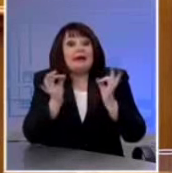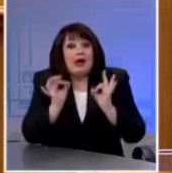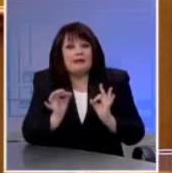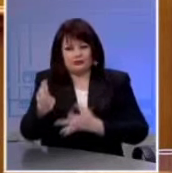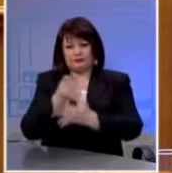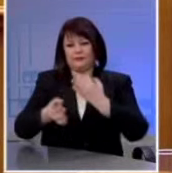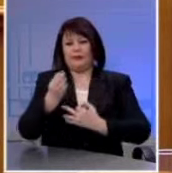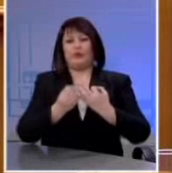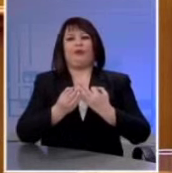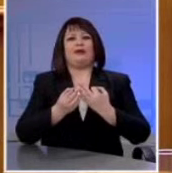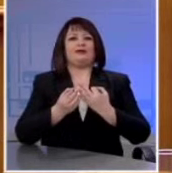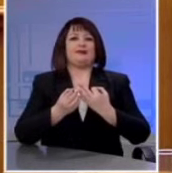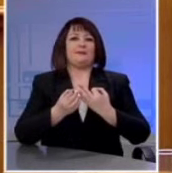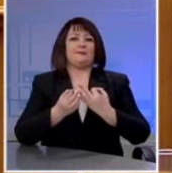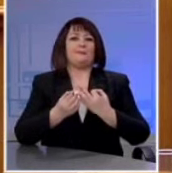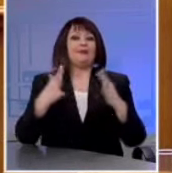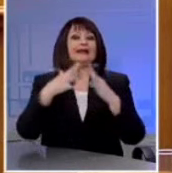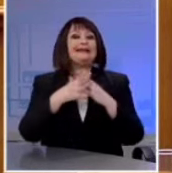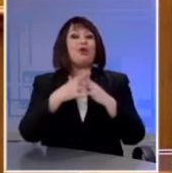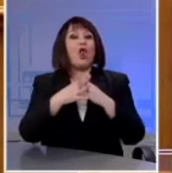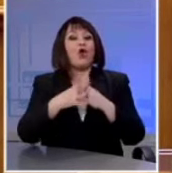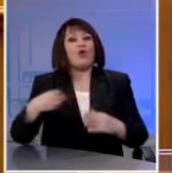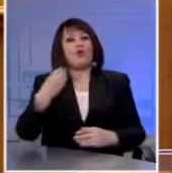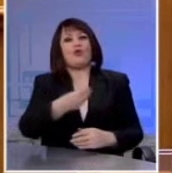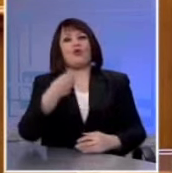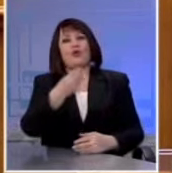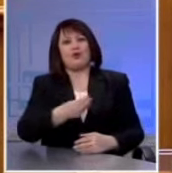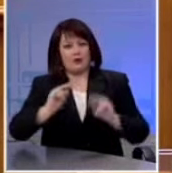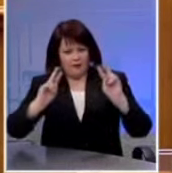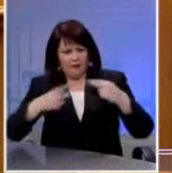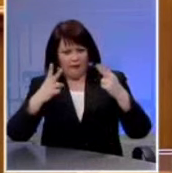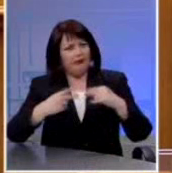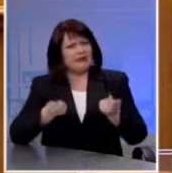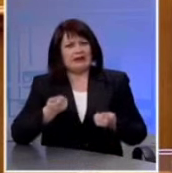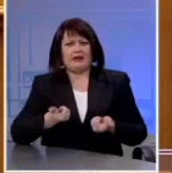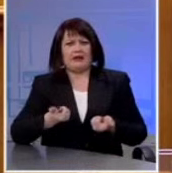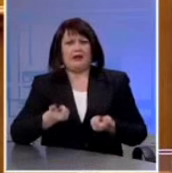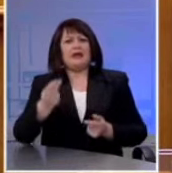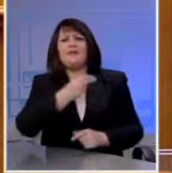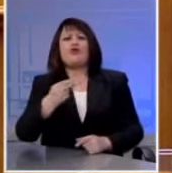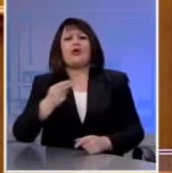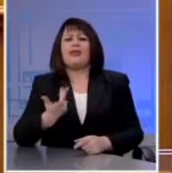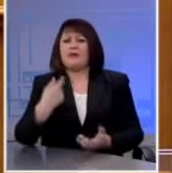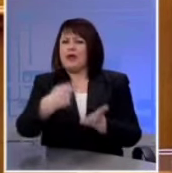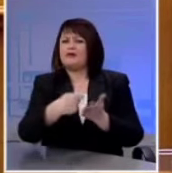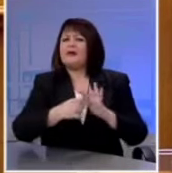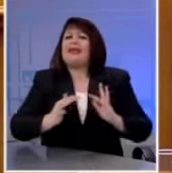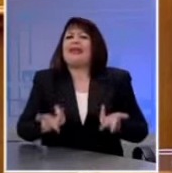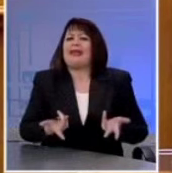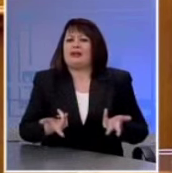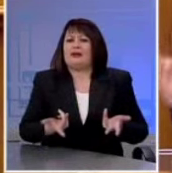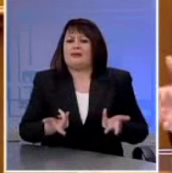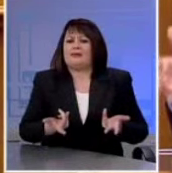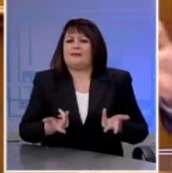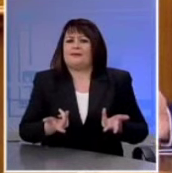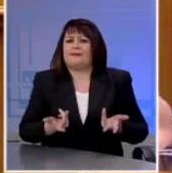για τις οποίες εκδόθηκαν τα τιμολόγια που έχουν δει το φως της δημοσιότητας κύριοι της Νέας Δημοκρατίας, από